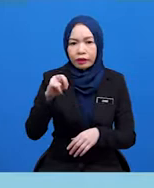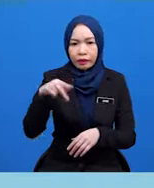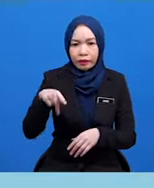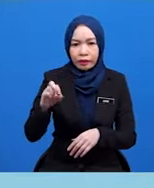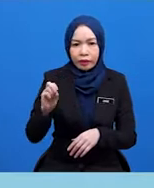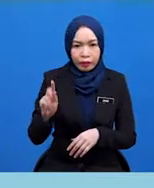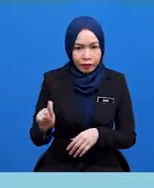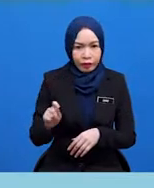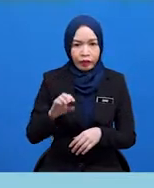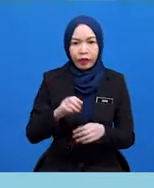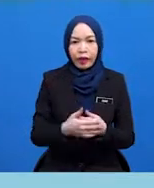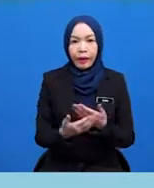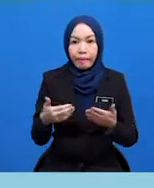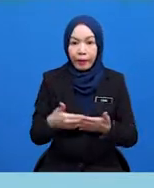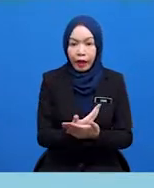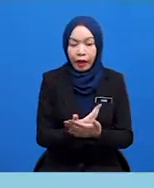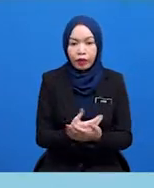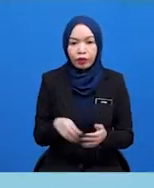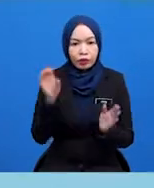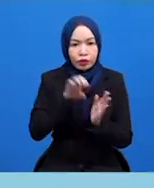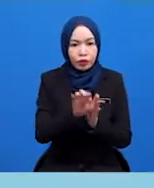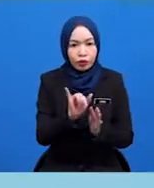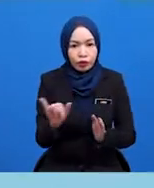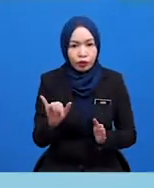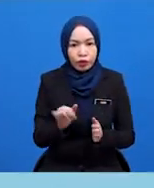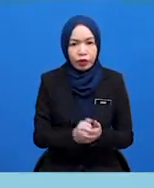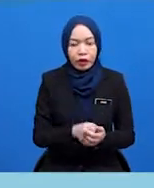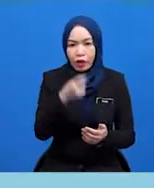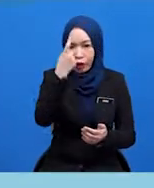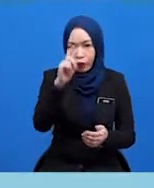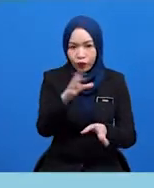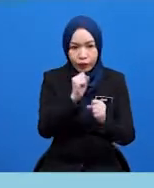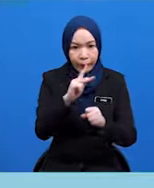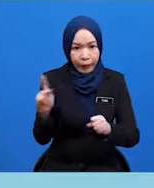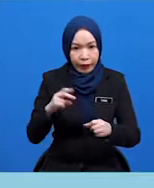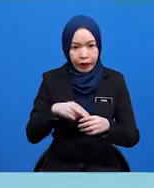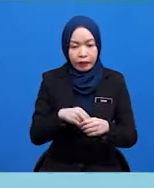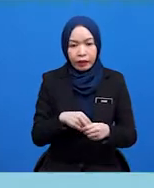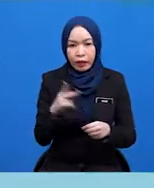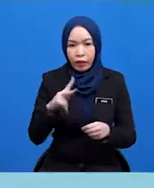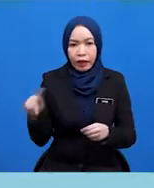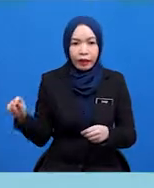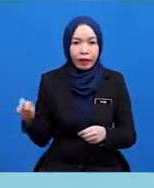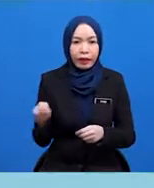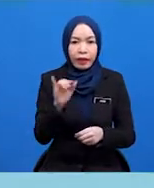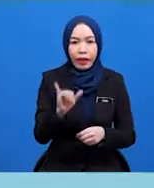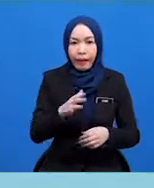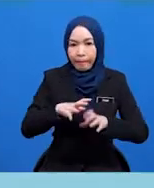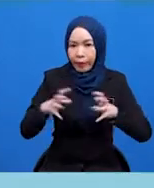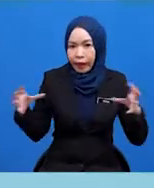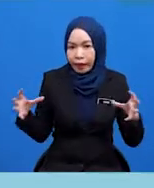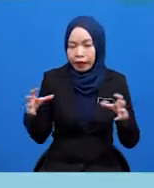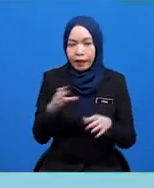baja kimia dan racun serangga untuk mendapatkan hasil yang banyak. Namun,